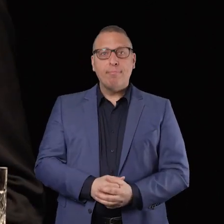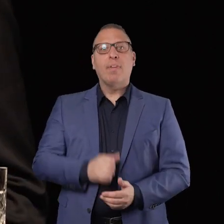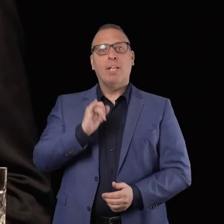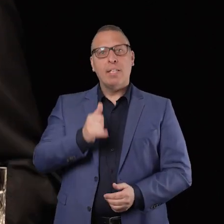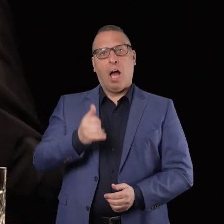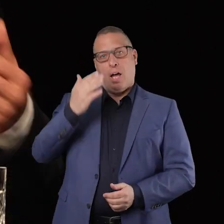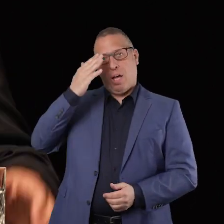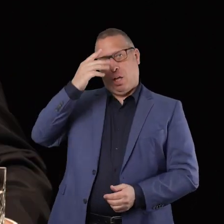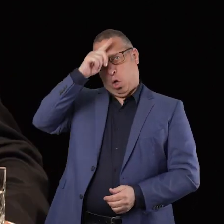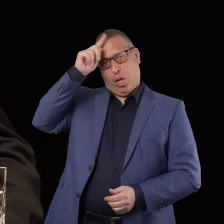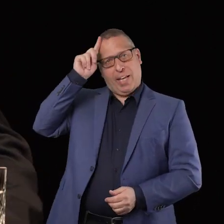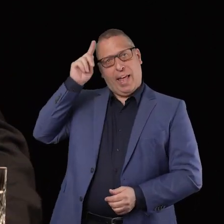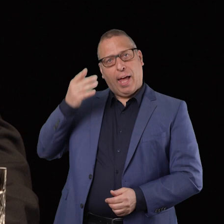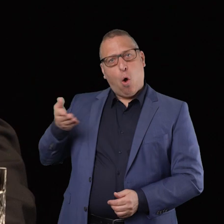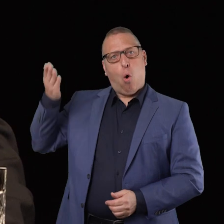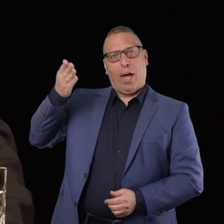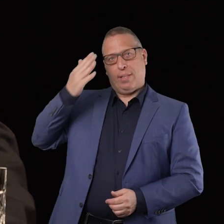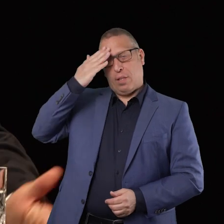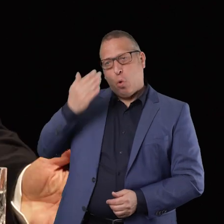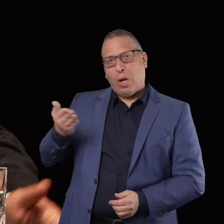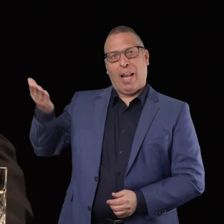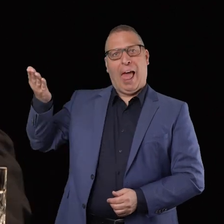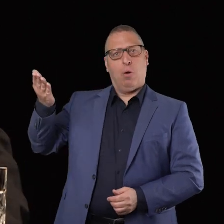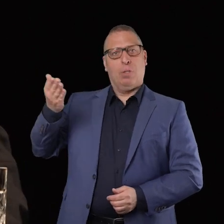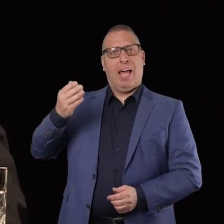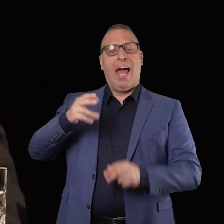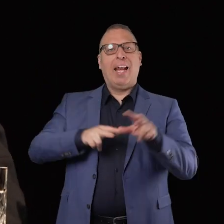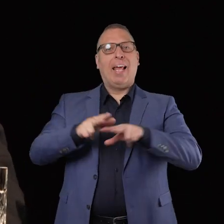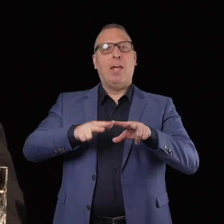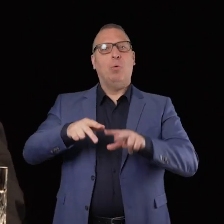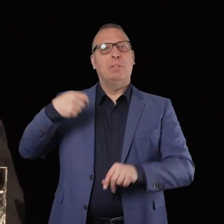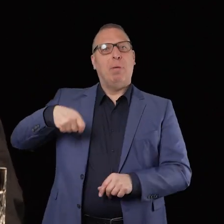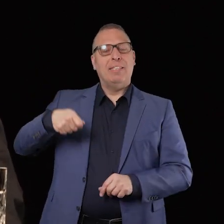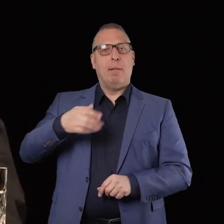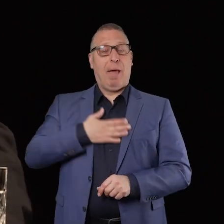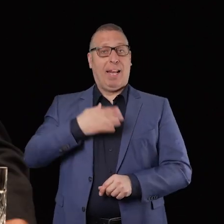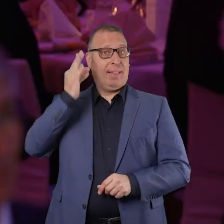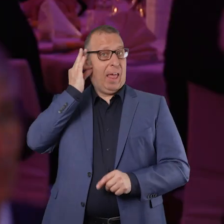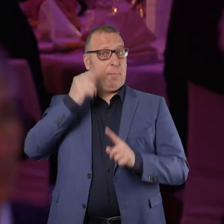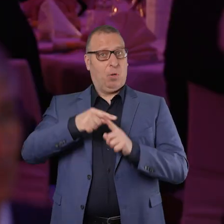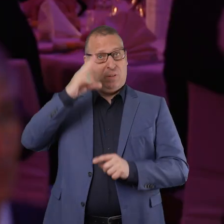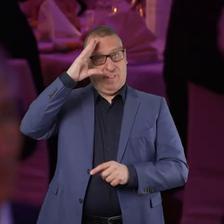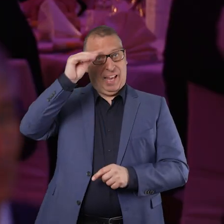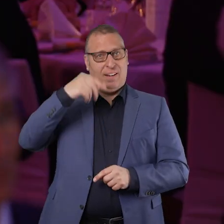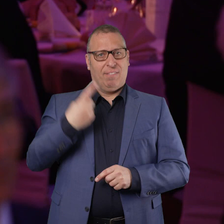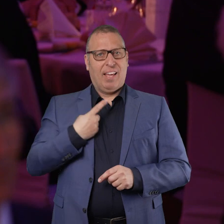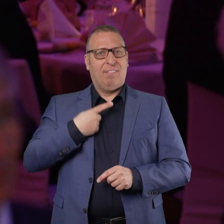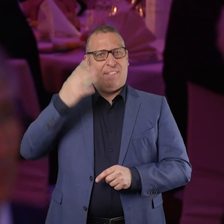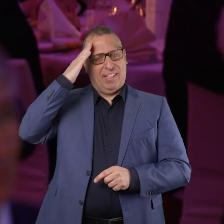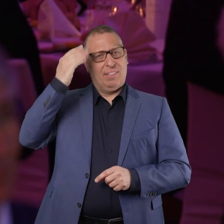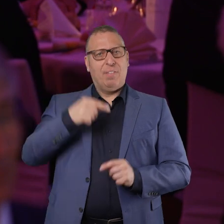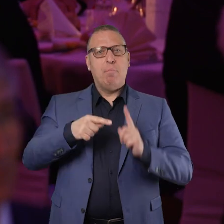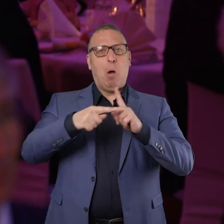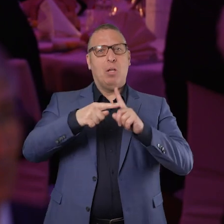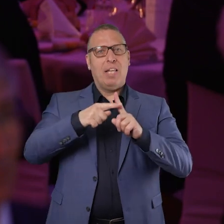Ja, Durchschlaucht, königliche Hoheit, Herr Regierungspräsident, meine Damen und Herren, wir wissen, dass sich die positiven Folgen